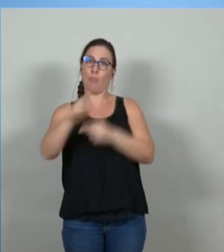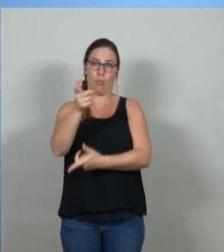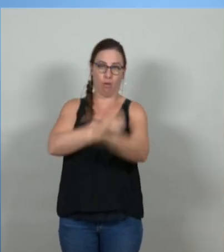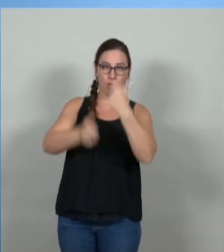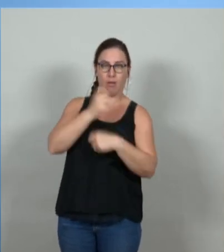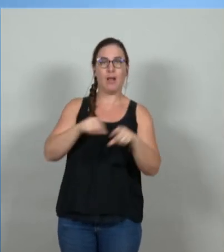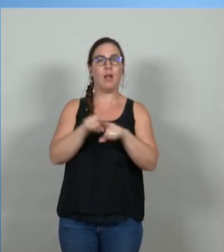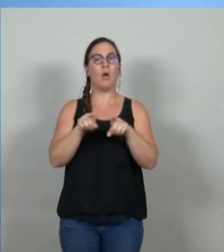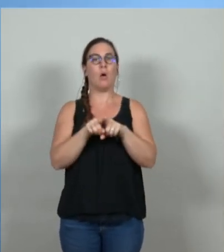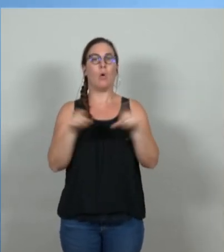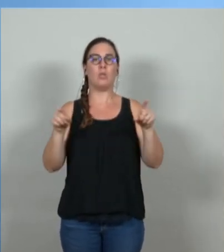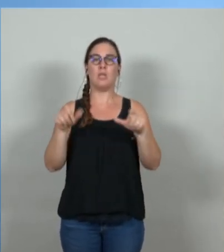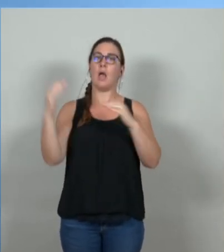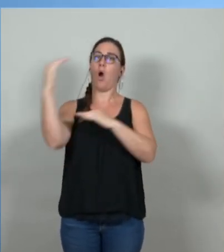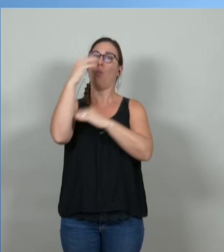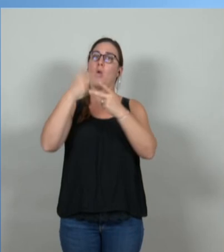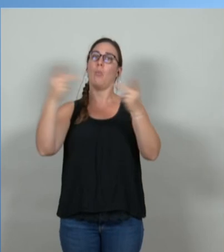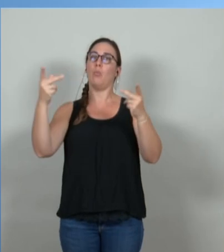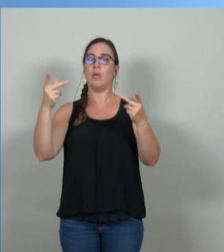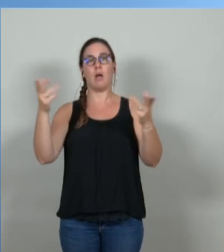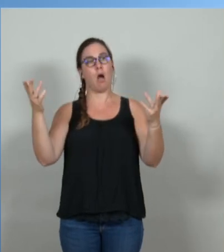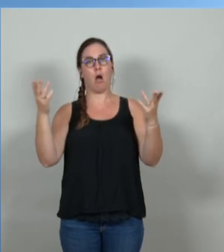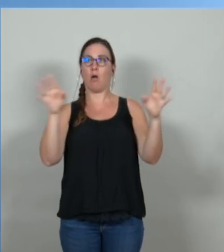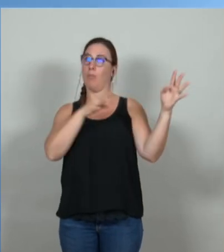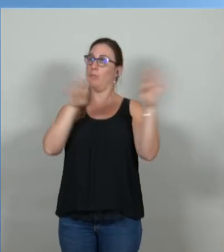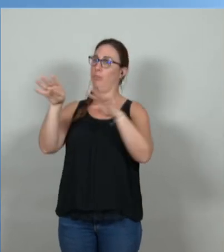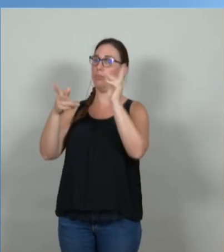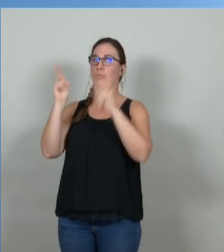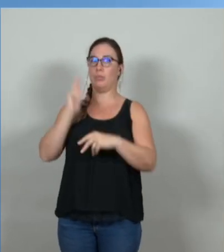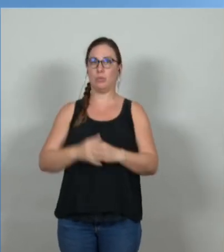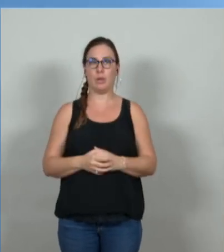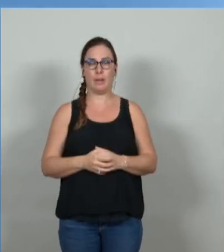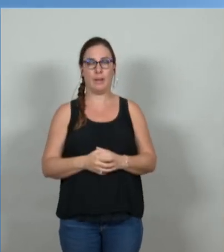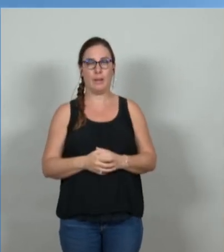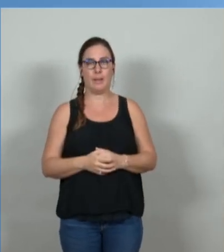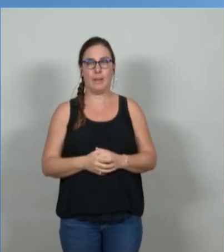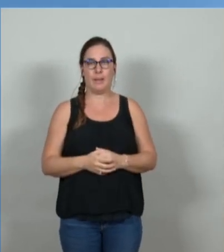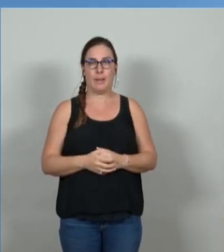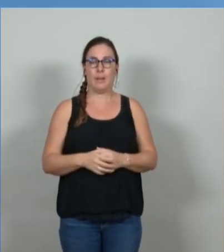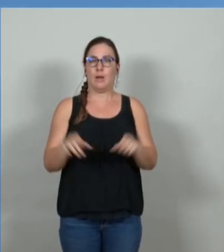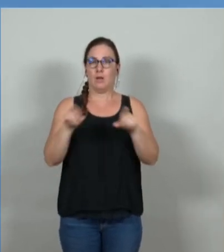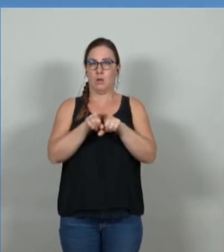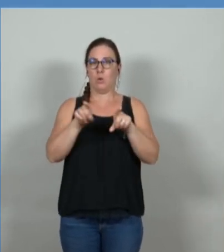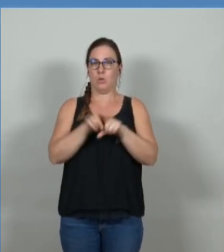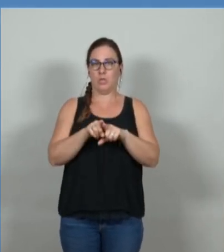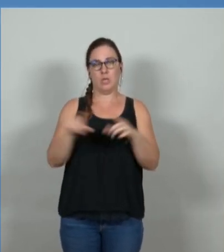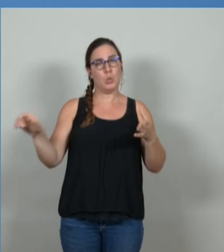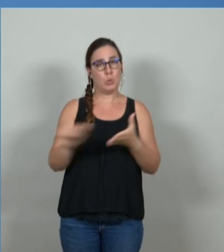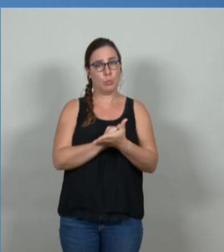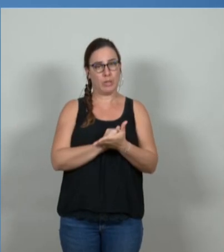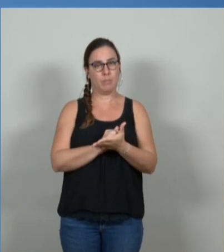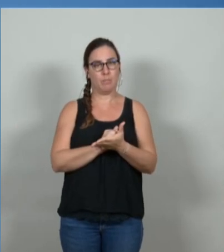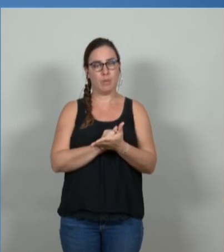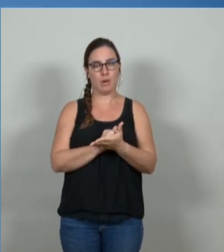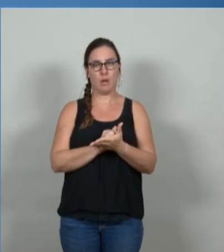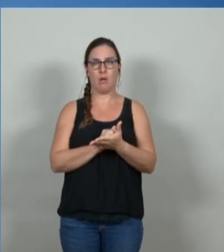de la visibilité aux employeurs publics et vous l'aurez vu nous supprimons la